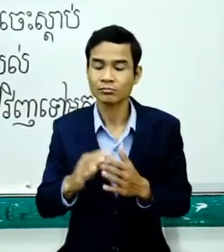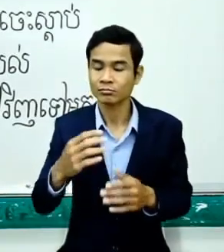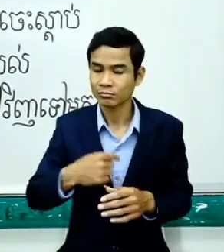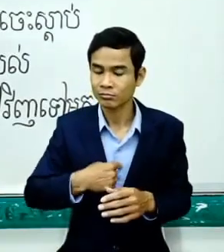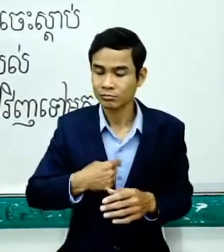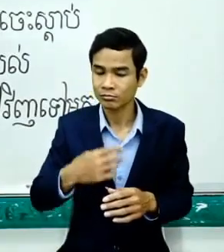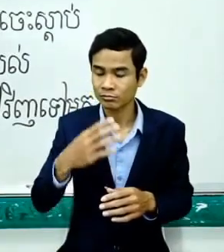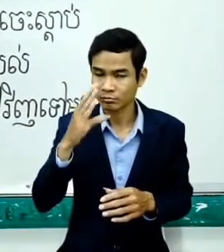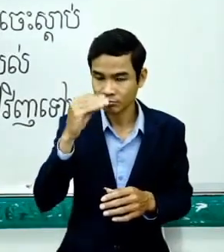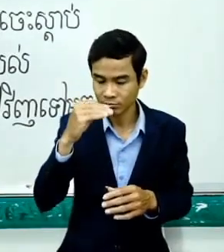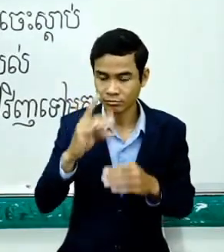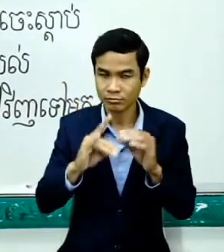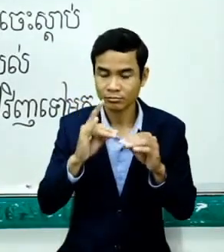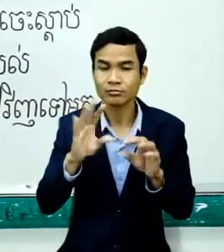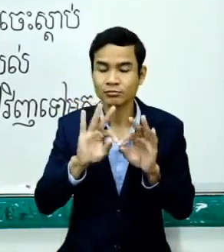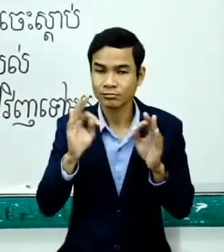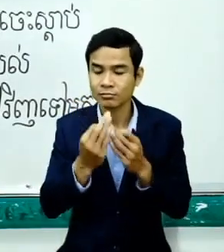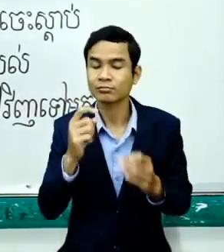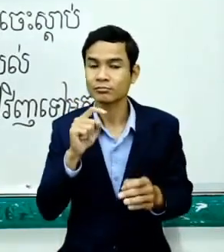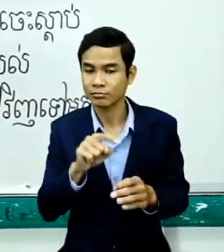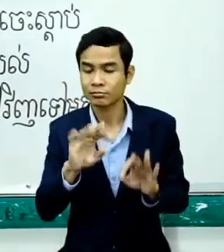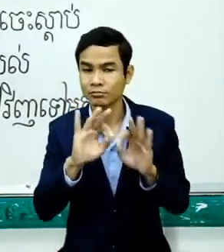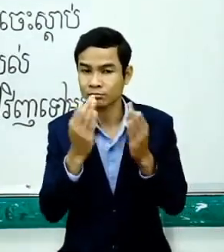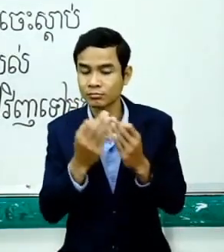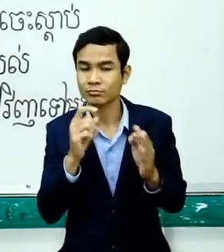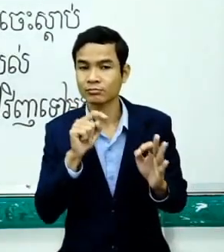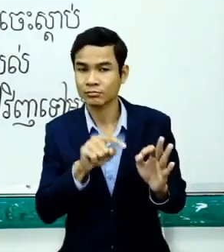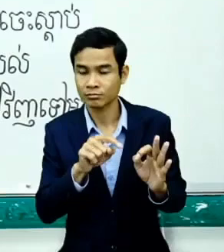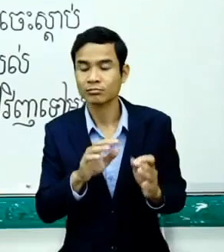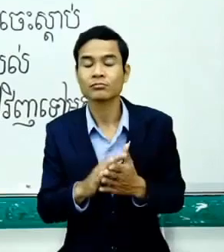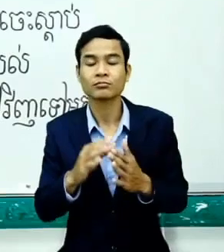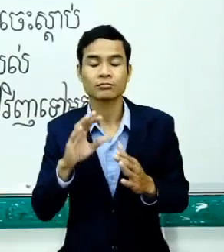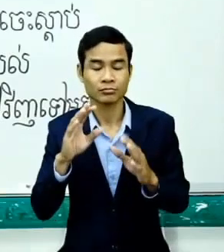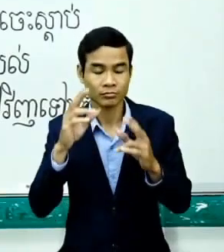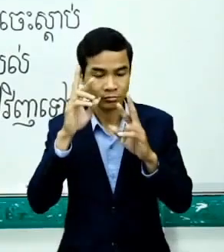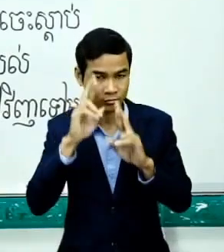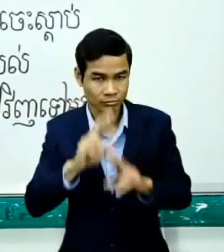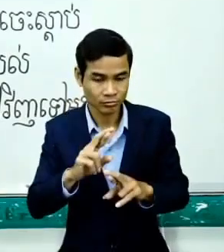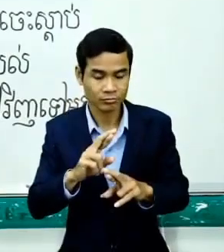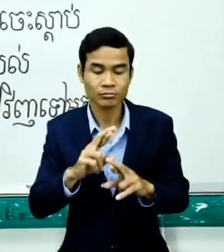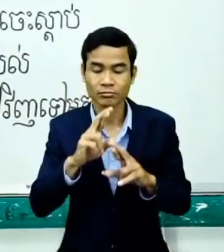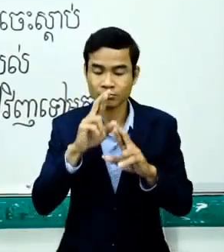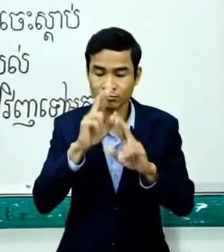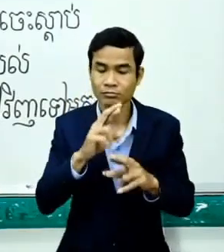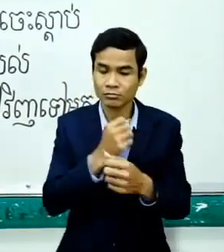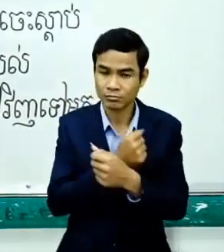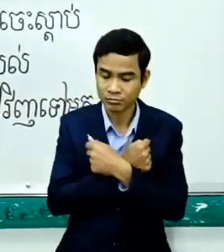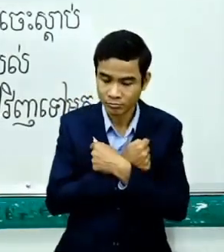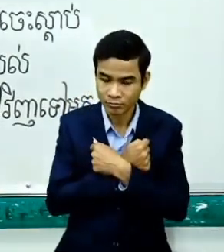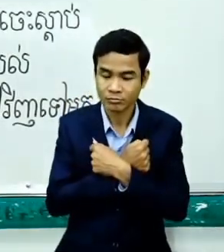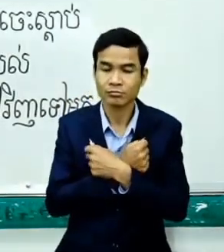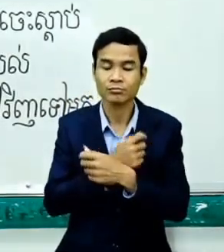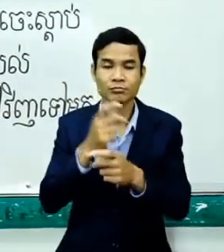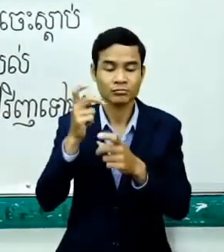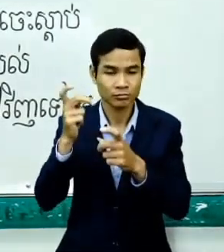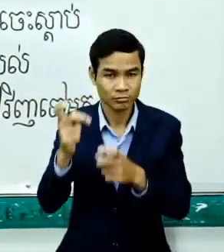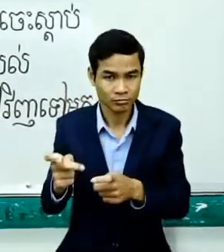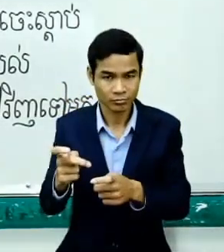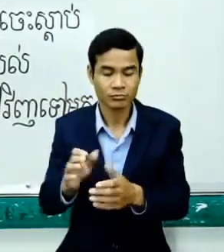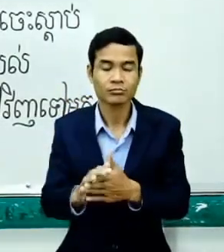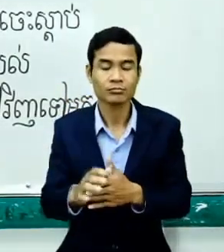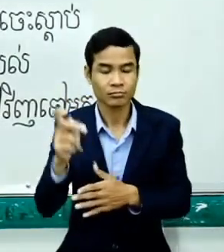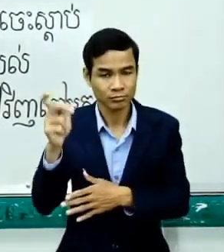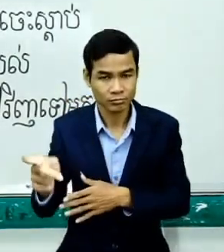nỉ để cái xua nó cứ kru xà nâng cái nát cha chế cô rụp sờ lạnh khnìa cha yốp yul